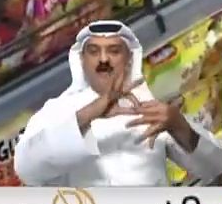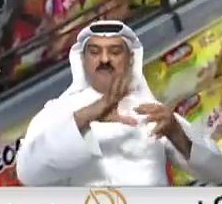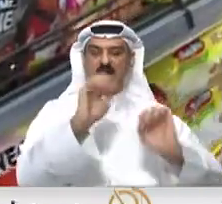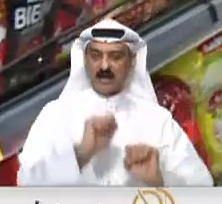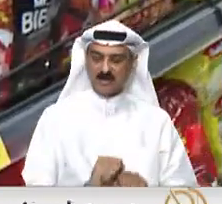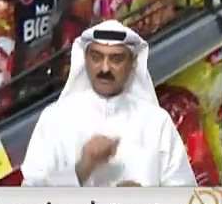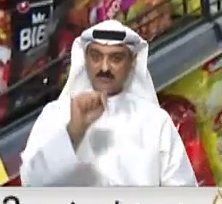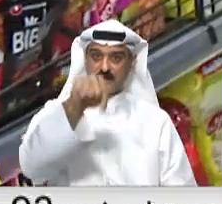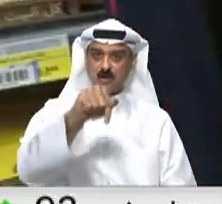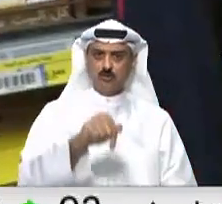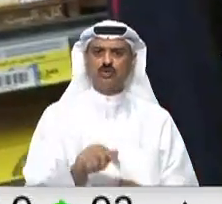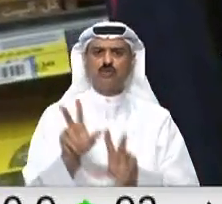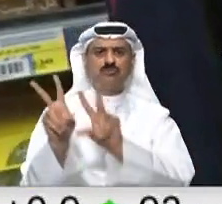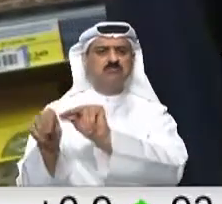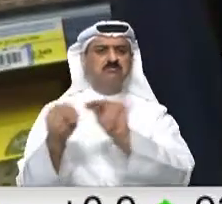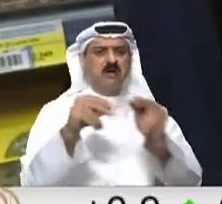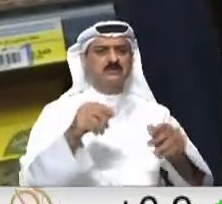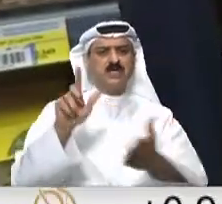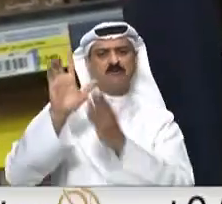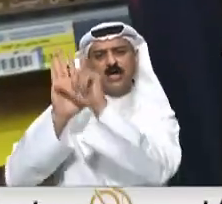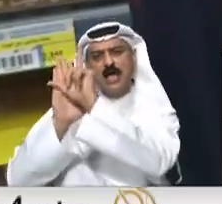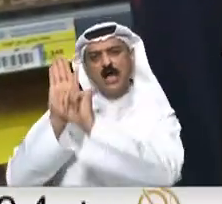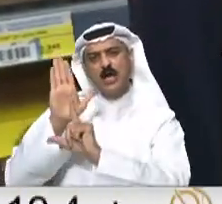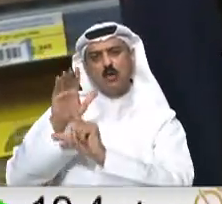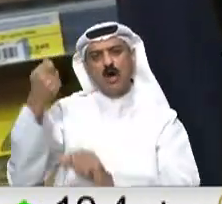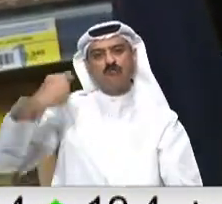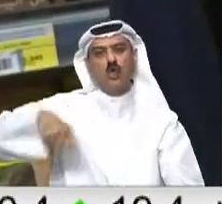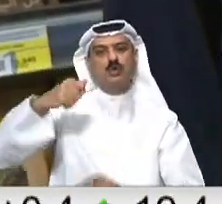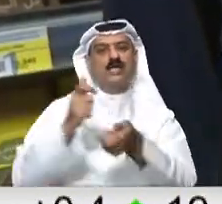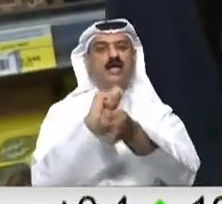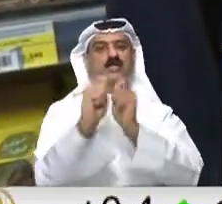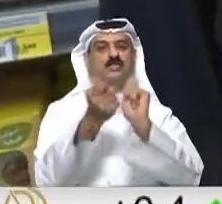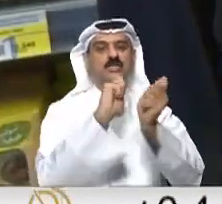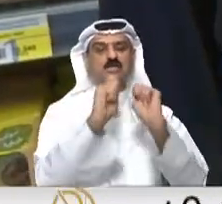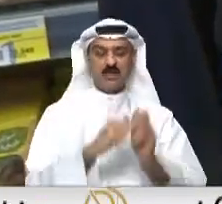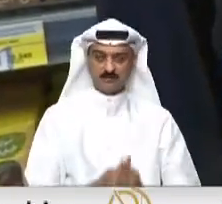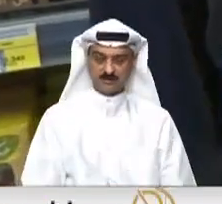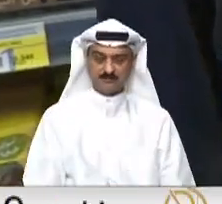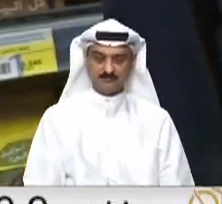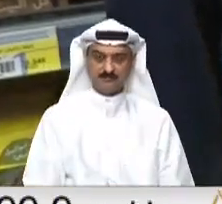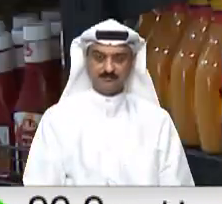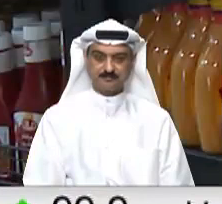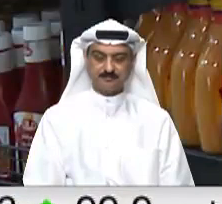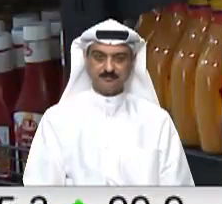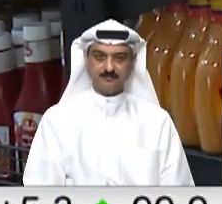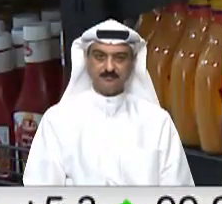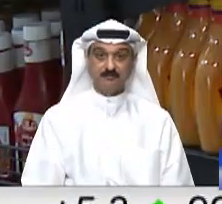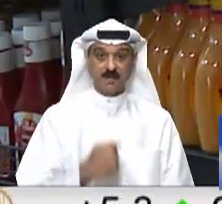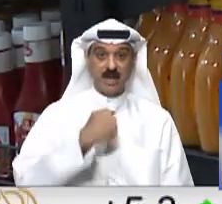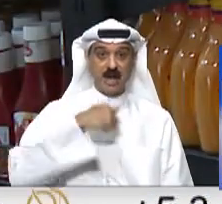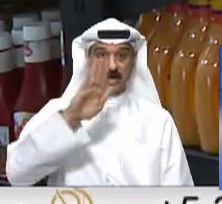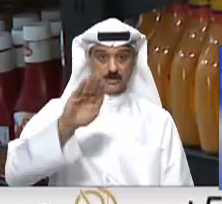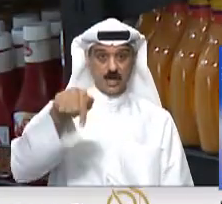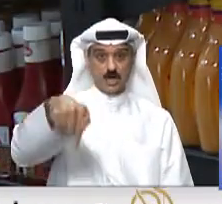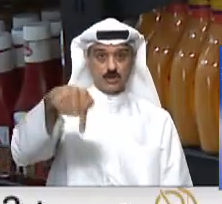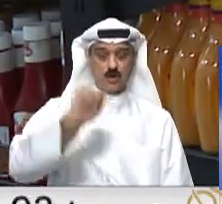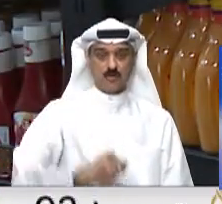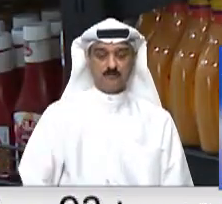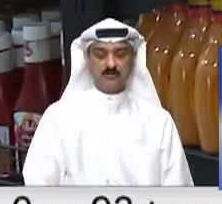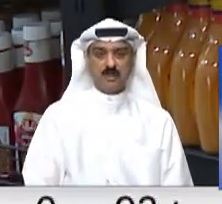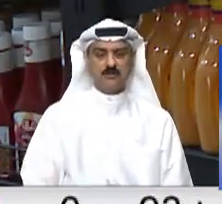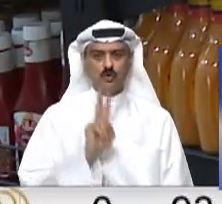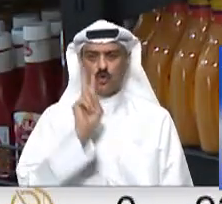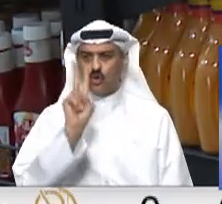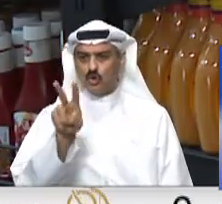للجمعيات ومطابقتها مع اللوائح وزارة التجارة والصناعة. احنا اذا اليوم من خلال عندنا السحب